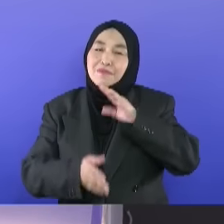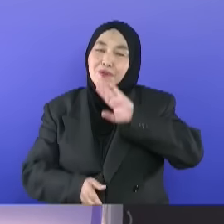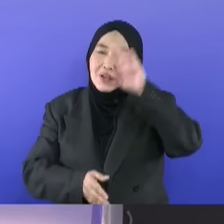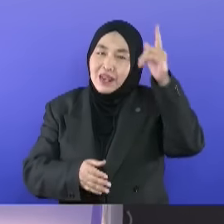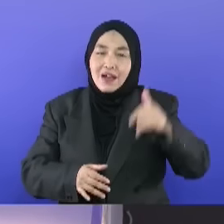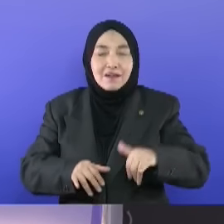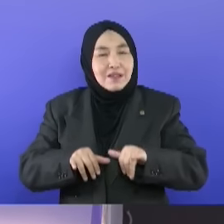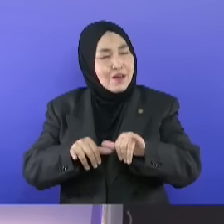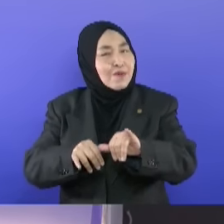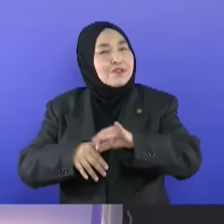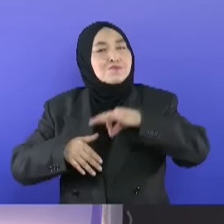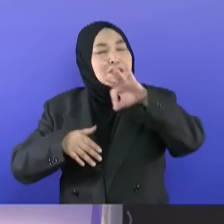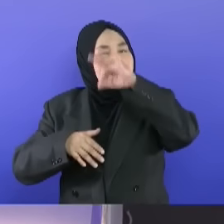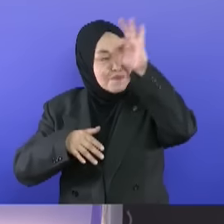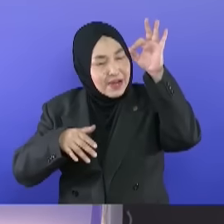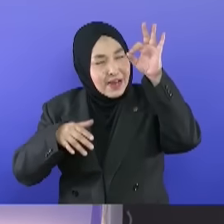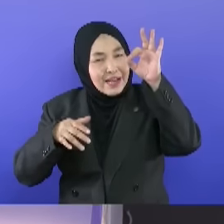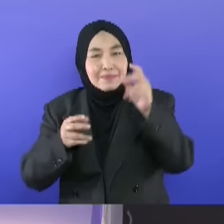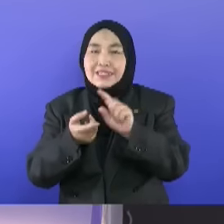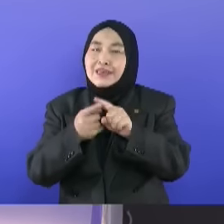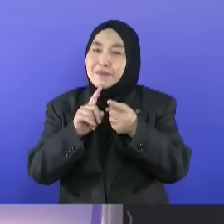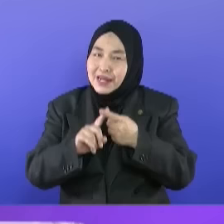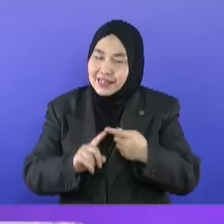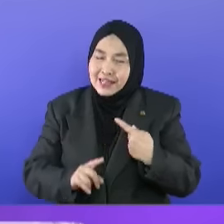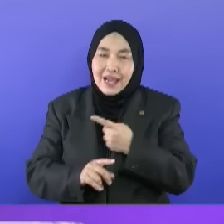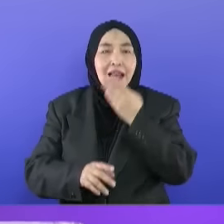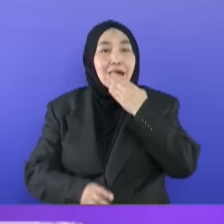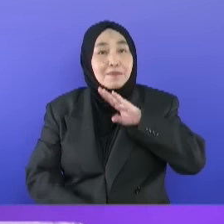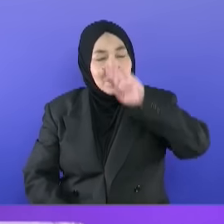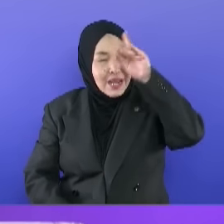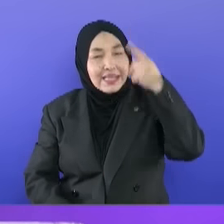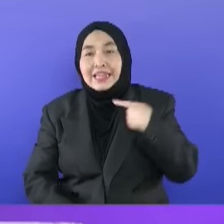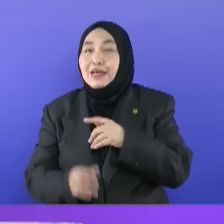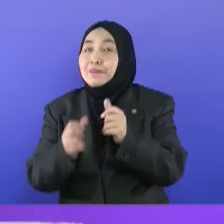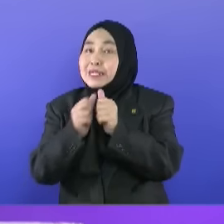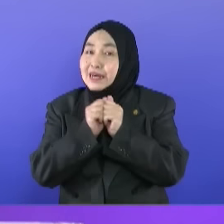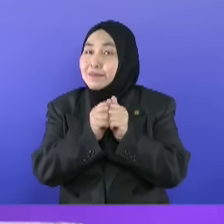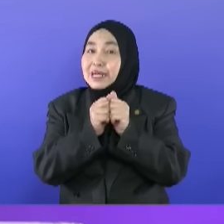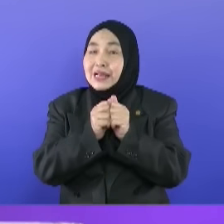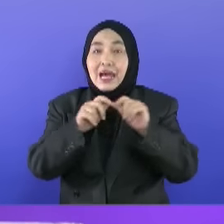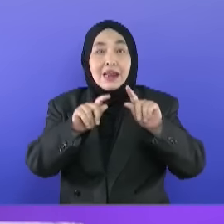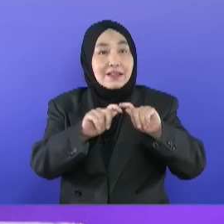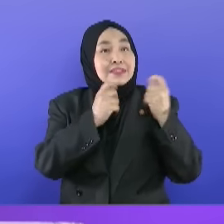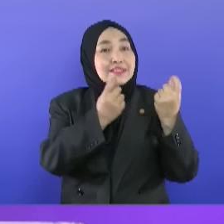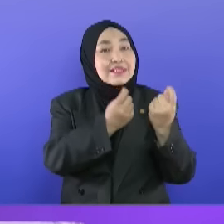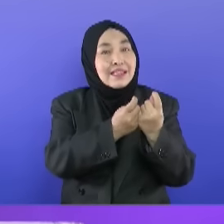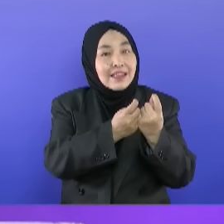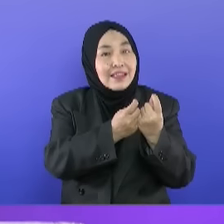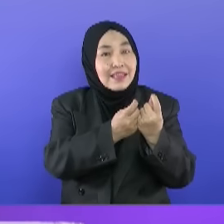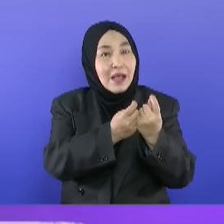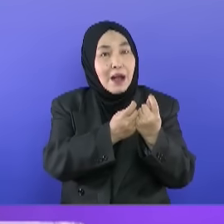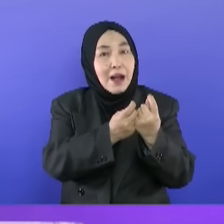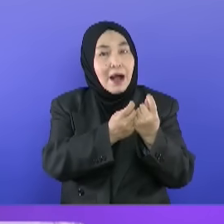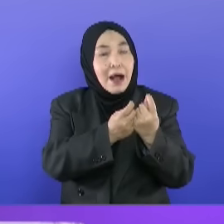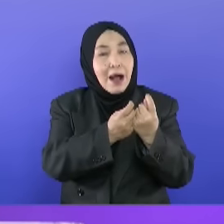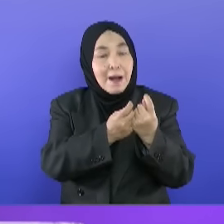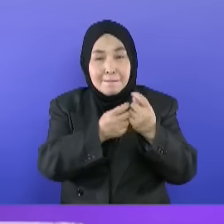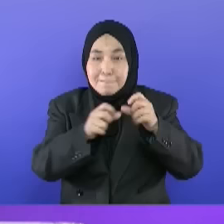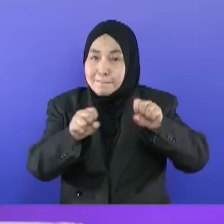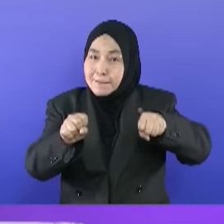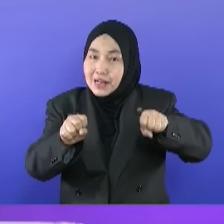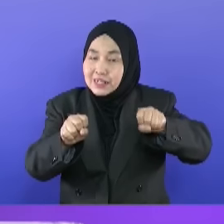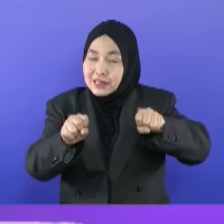terus bersemangat bersama-sama dengan sahabat. Insya-Allah. Alhamdulah. Ya. Alhamdulillah. Hari ini kita bersama dengan pasukan er bikers ya.